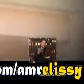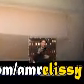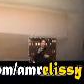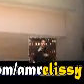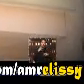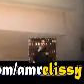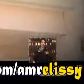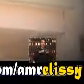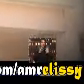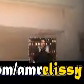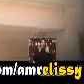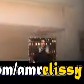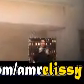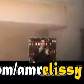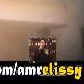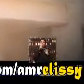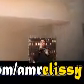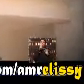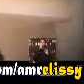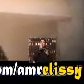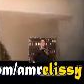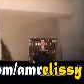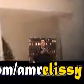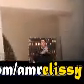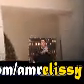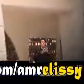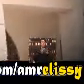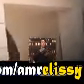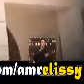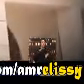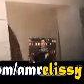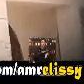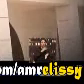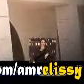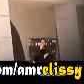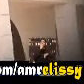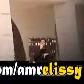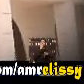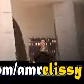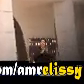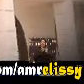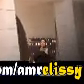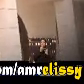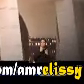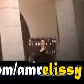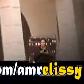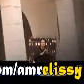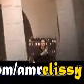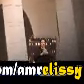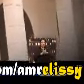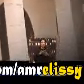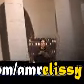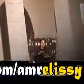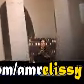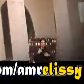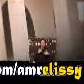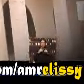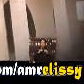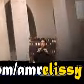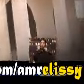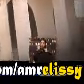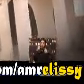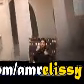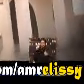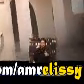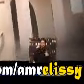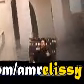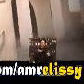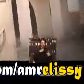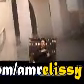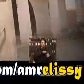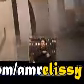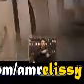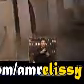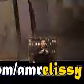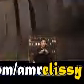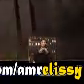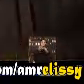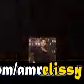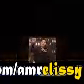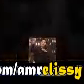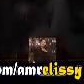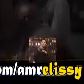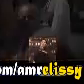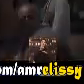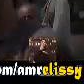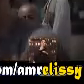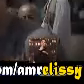فيش عملاء يقومون، والوحدة الصحية ما فيهاش أي أدوية ولا أي علاج. يعني عنروح نكشف برا عنركب مواصلات